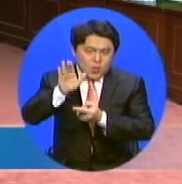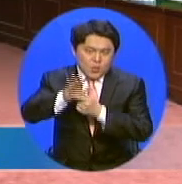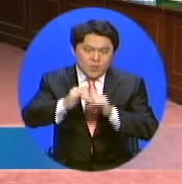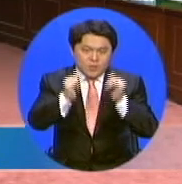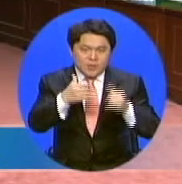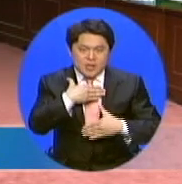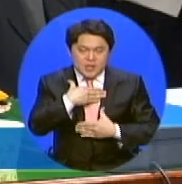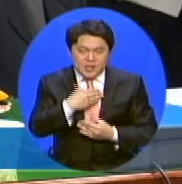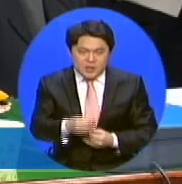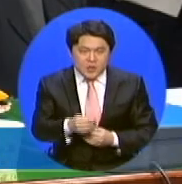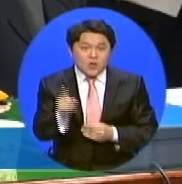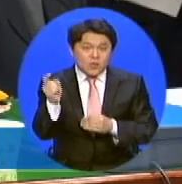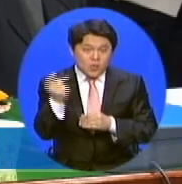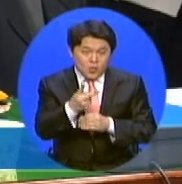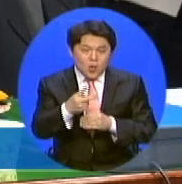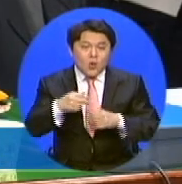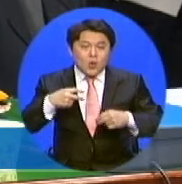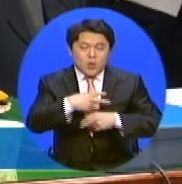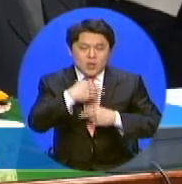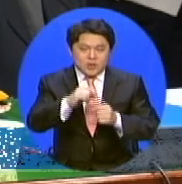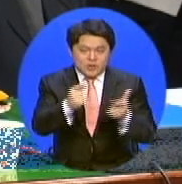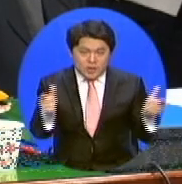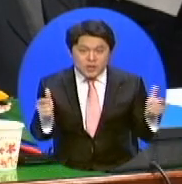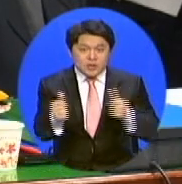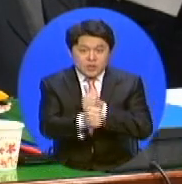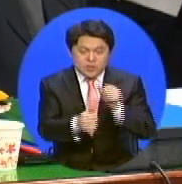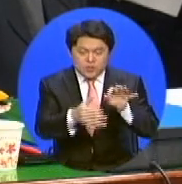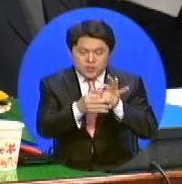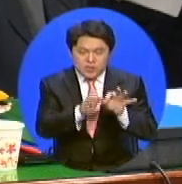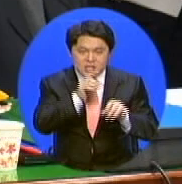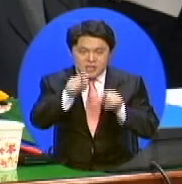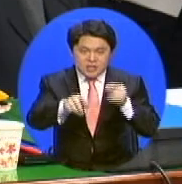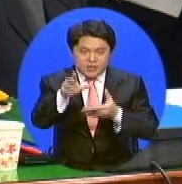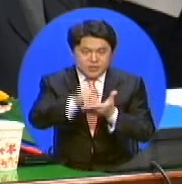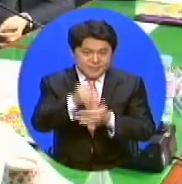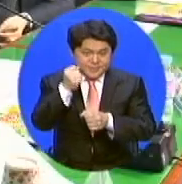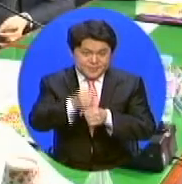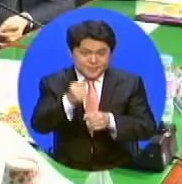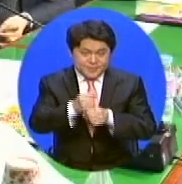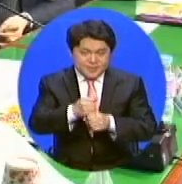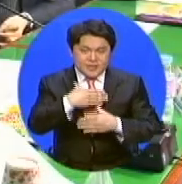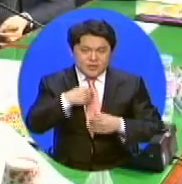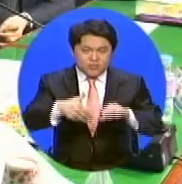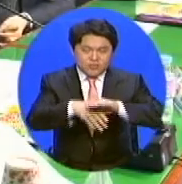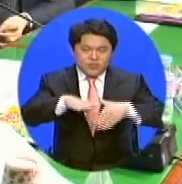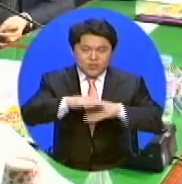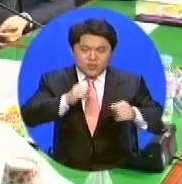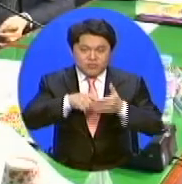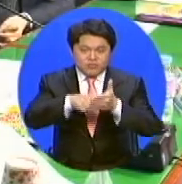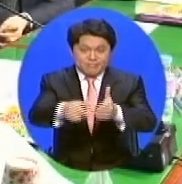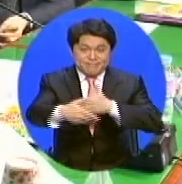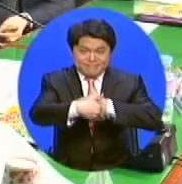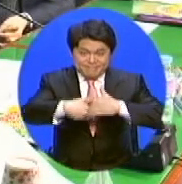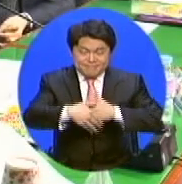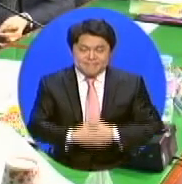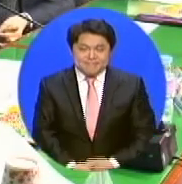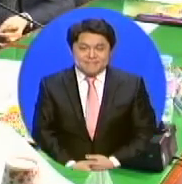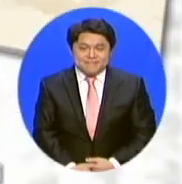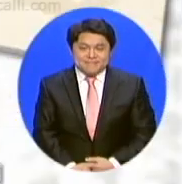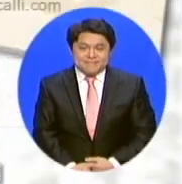교통 안전 등 5개 분과위원회를 중심으로 실천 과제를 발굴해 대대적인 안전문화 운동을 추진해 나갈